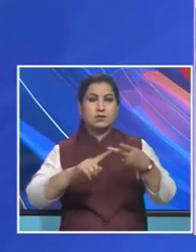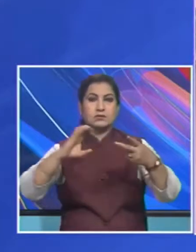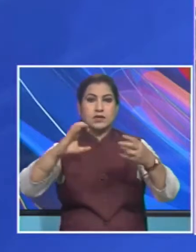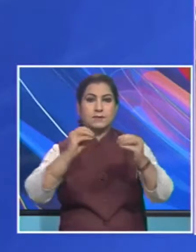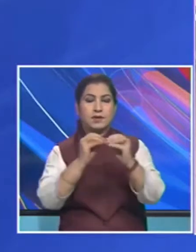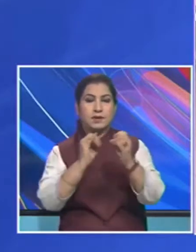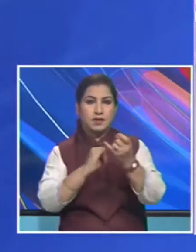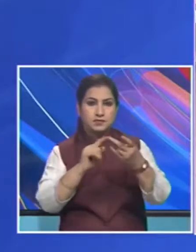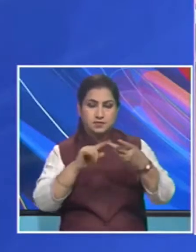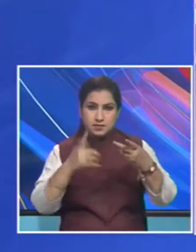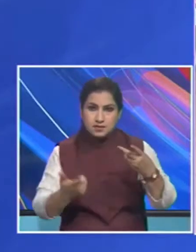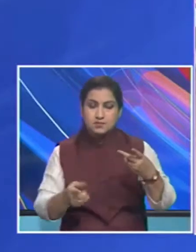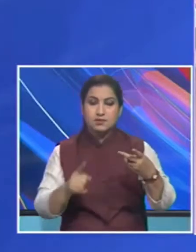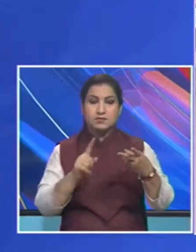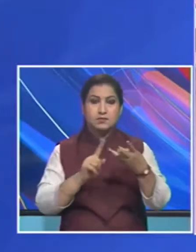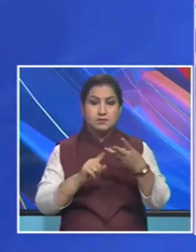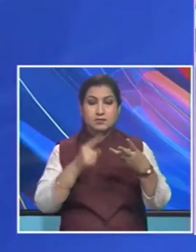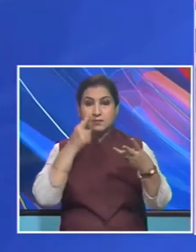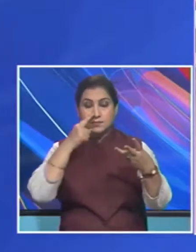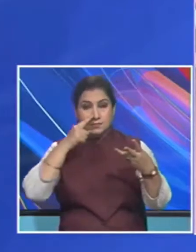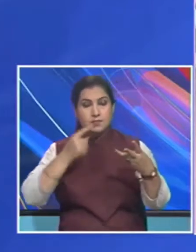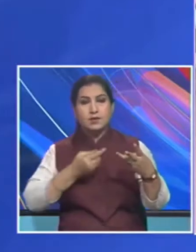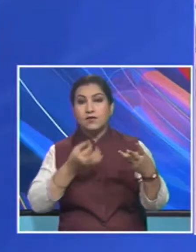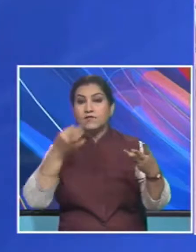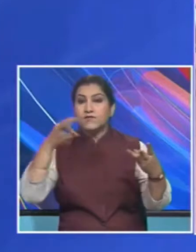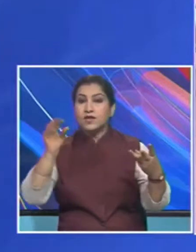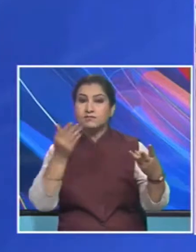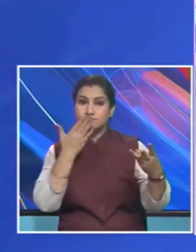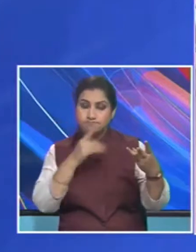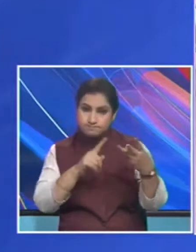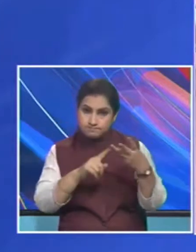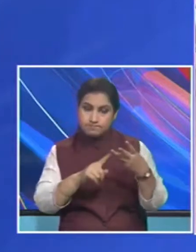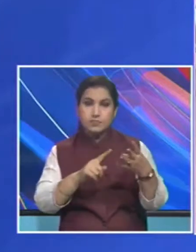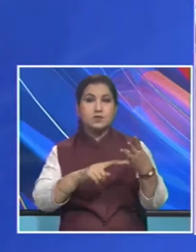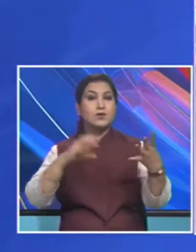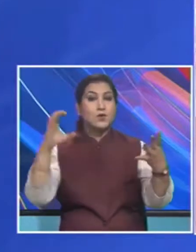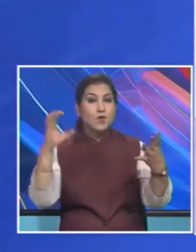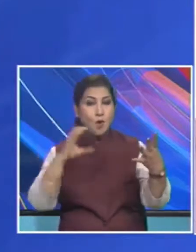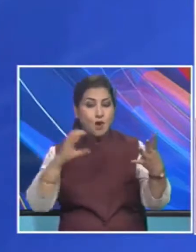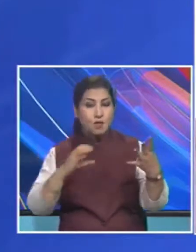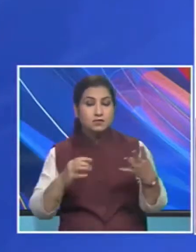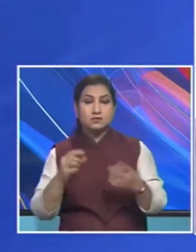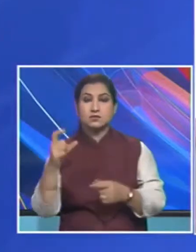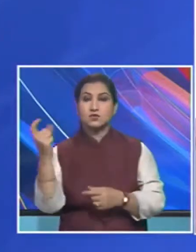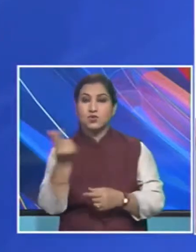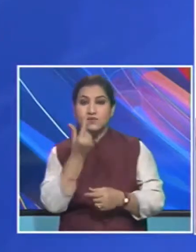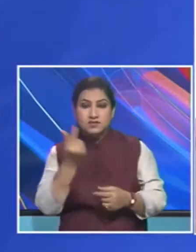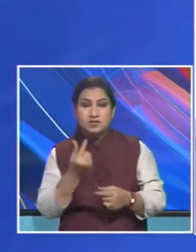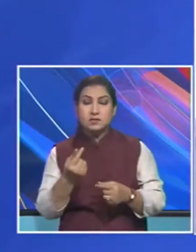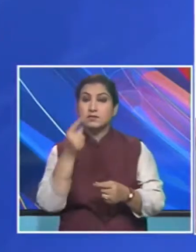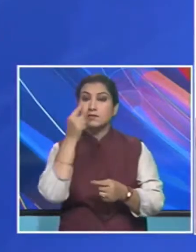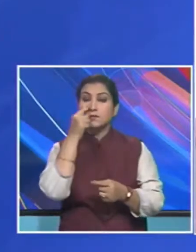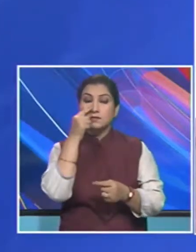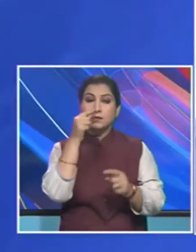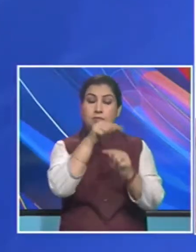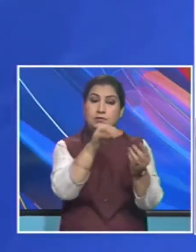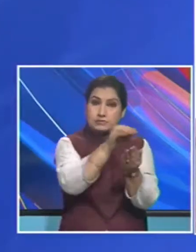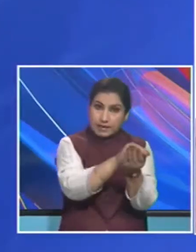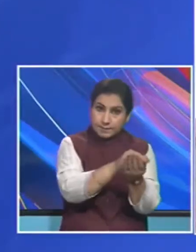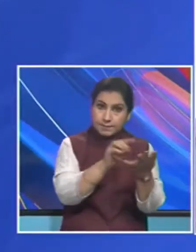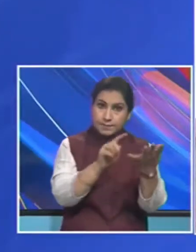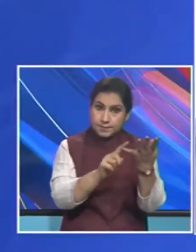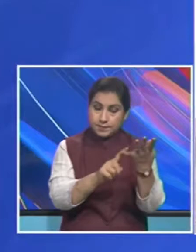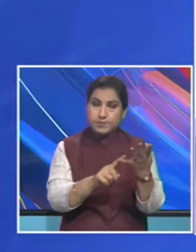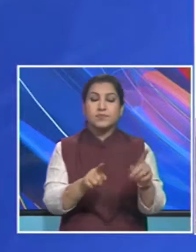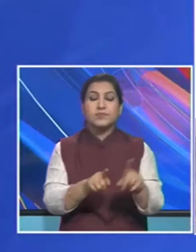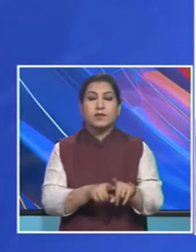मुफ्त या राज सहायता प्राप्त शिक्षा, कॉलेजों और विश्वविद्यालयों में महिलाओं के लिए आरक्षण, माध्यमिक